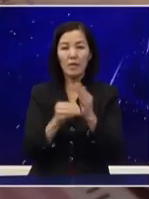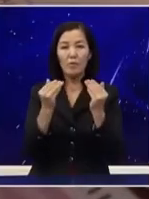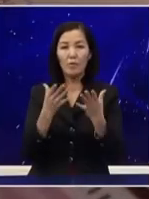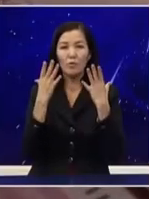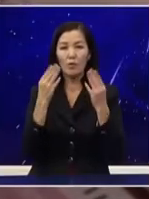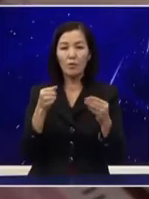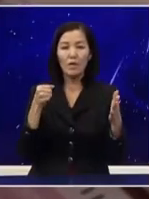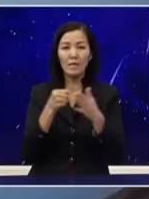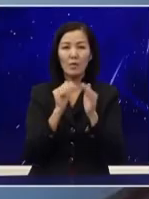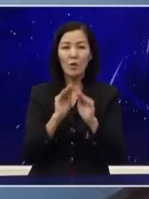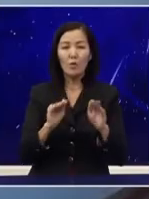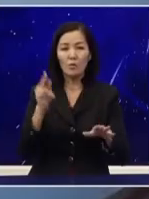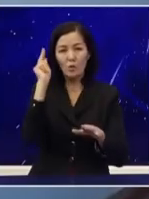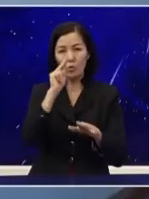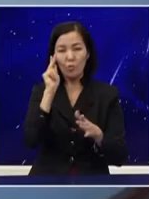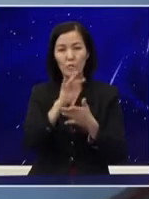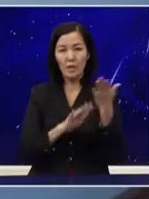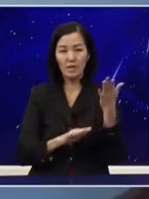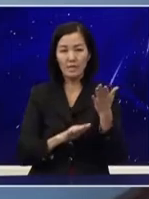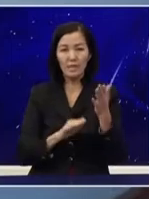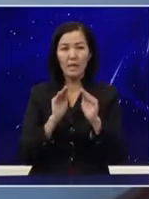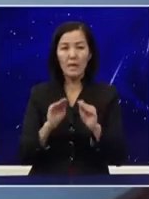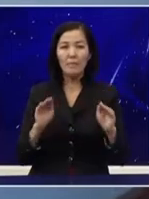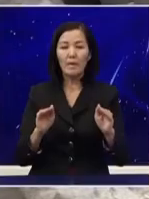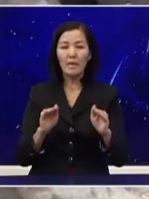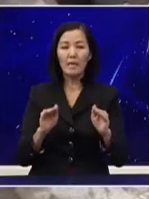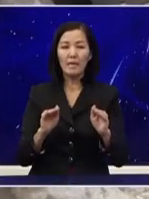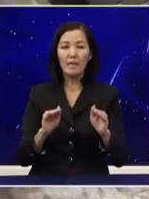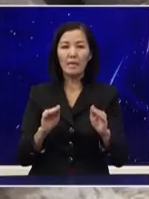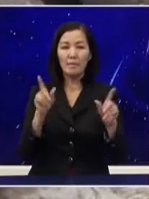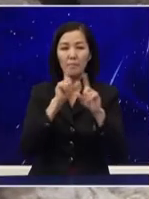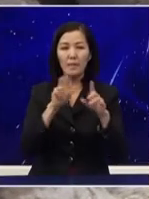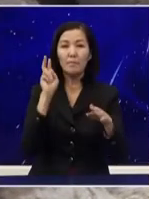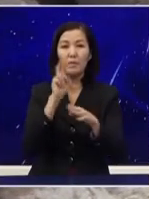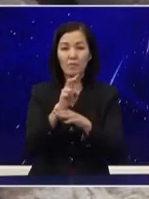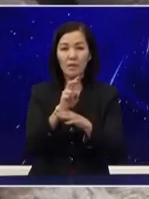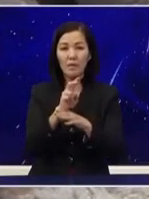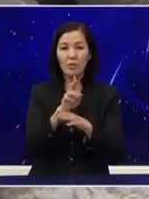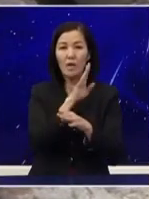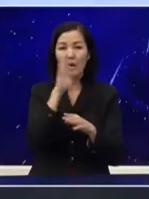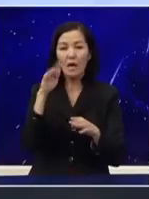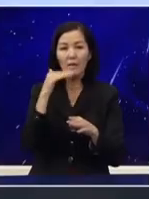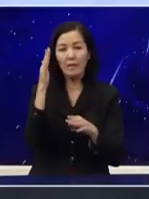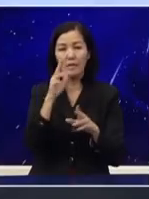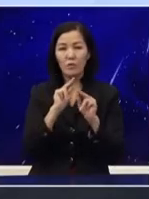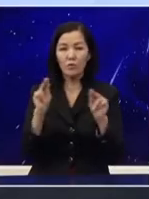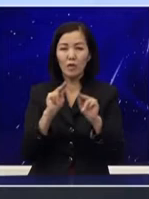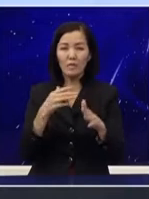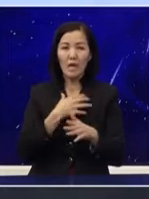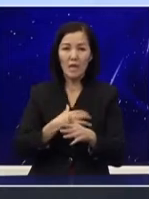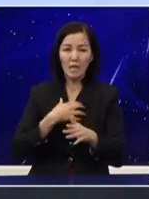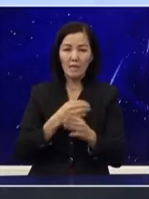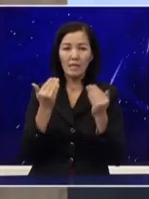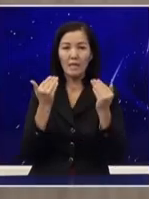дейін оқушылар осында оқып жүрді. Баласын сабаққа жіберген соң үйдегі атанада алдындағы ұстазда алаңдайтын